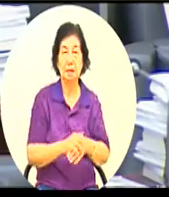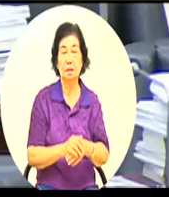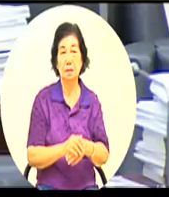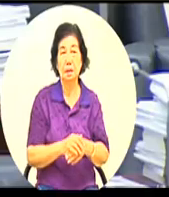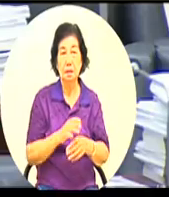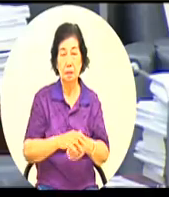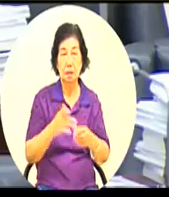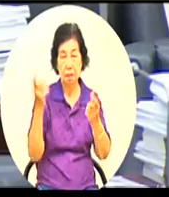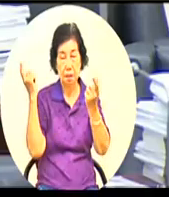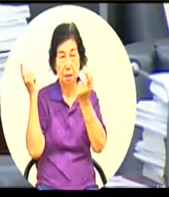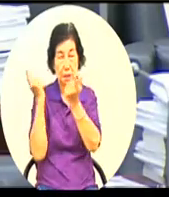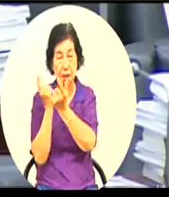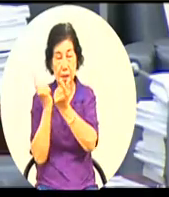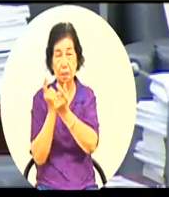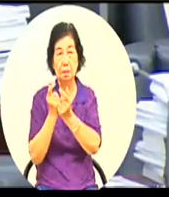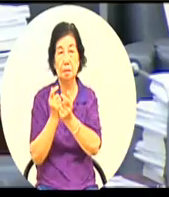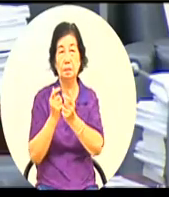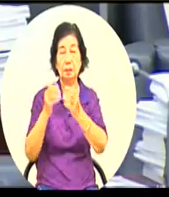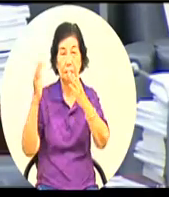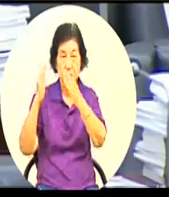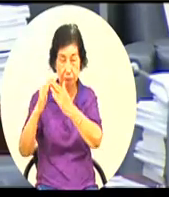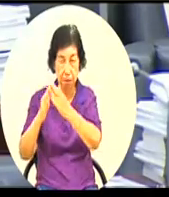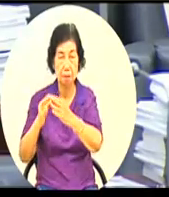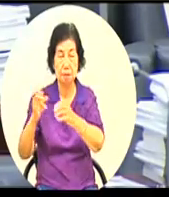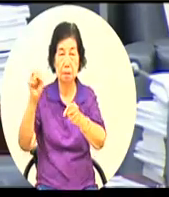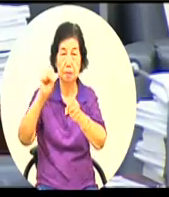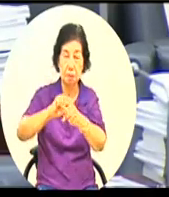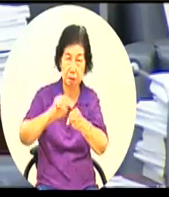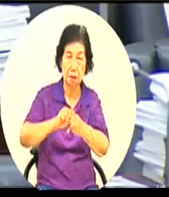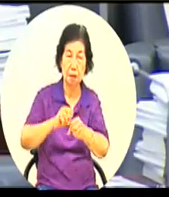市增加128班，